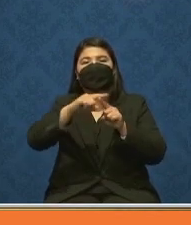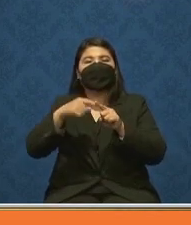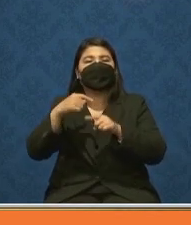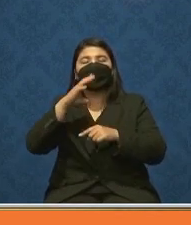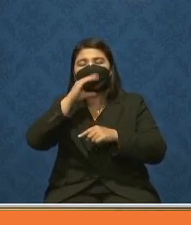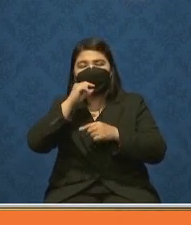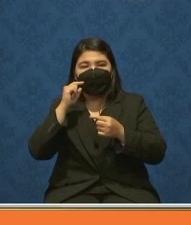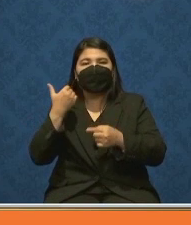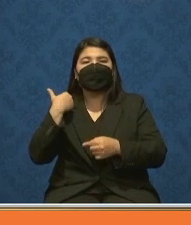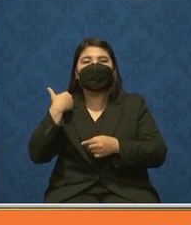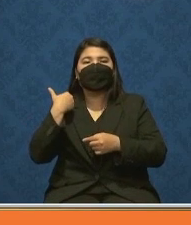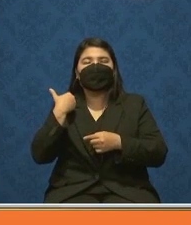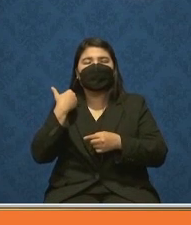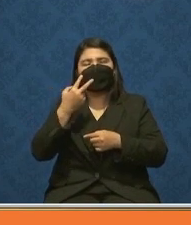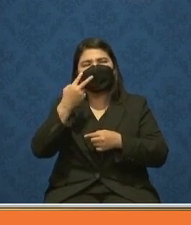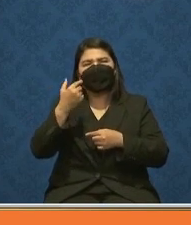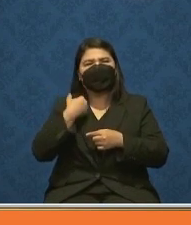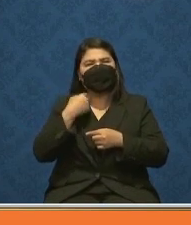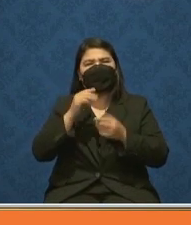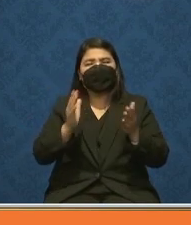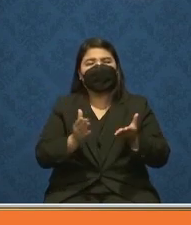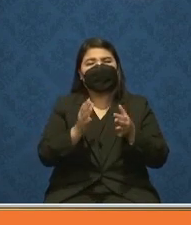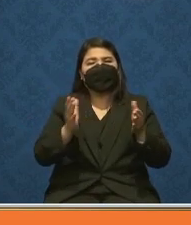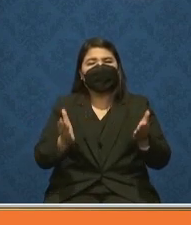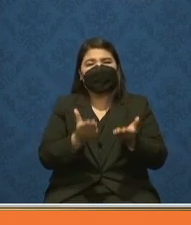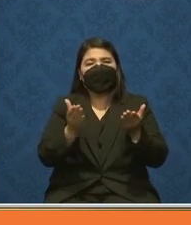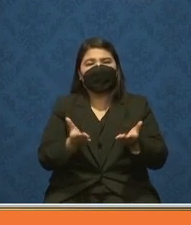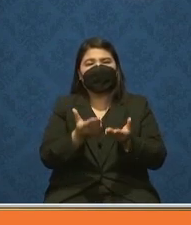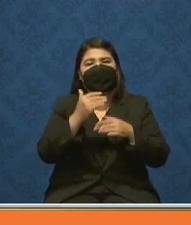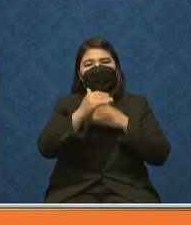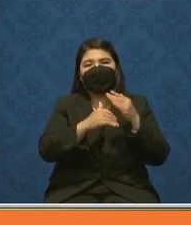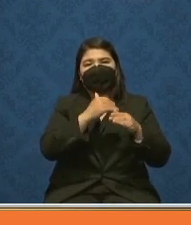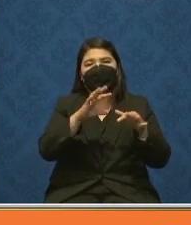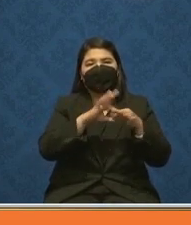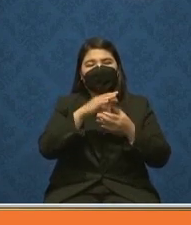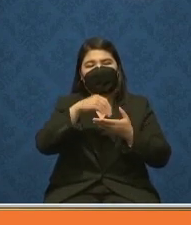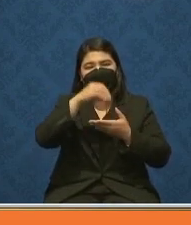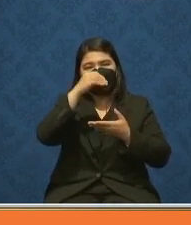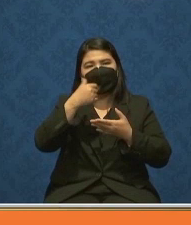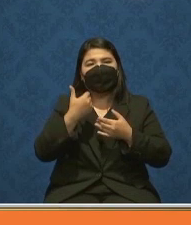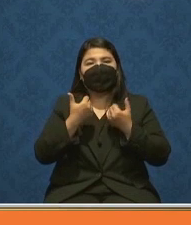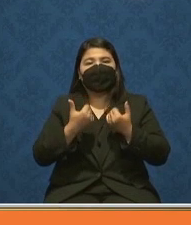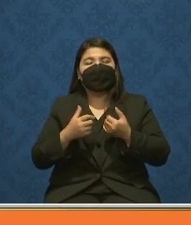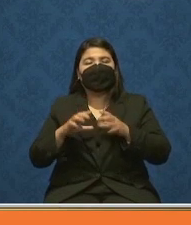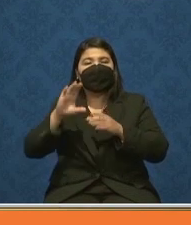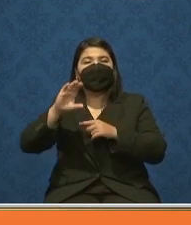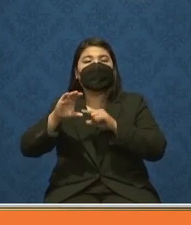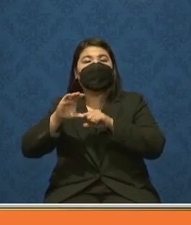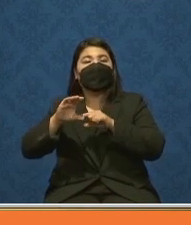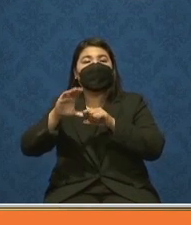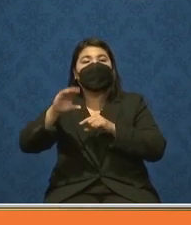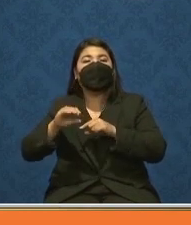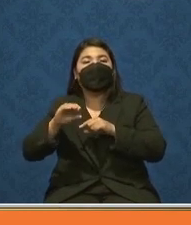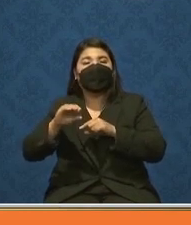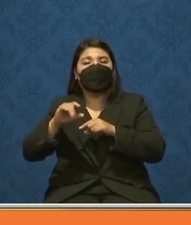ประมาณของรัฐบาลชุดนี้เร็วๆเนี่ยก็จะเห็นว่าไม่มีอะไรเปลี่ยนแปลงสำหรับการฟื้นฟูการศึกษานะครับมีเปลี่ยนอย่างเดียวครับคือลดงบการศึกษาล